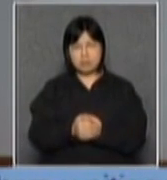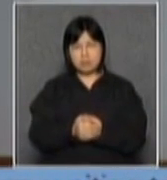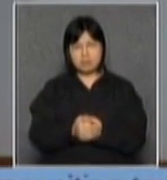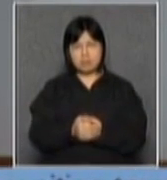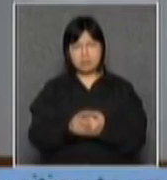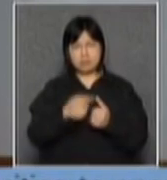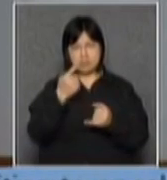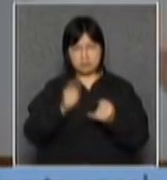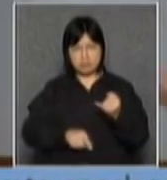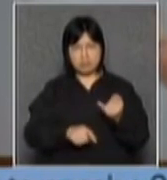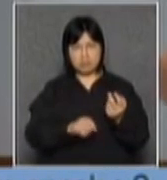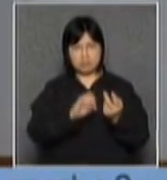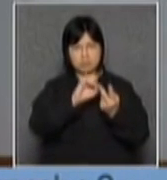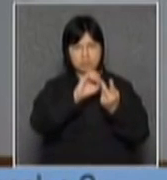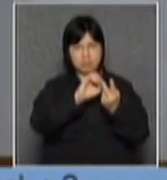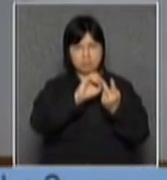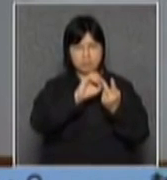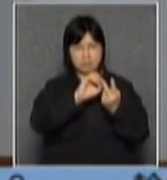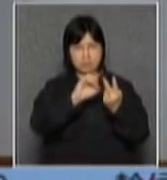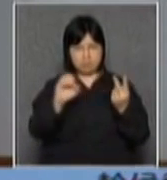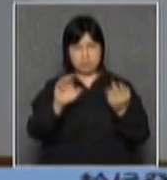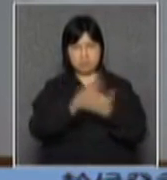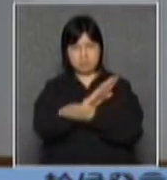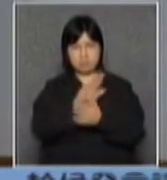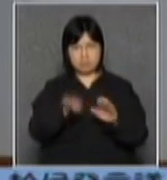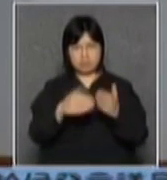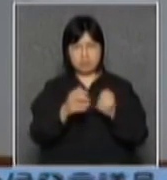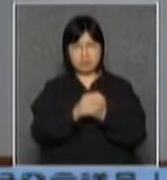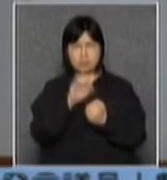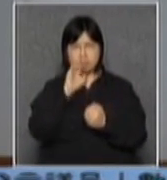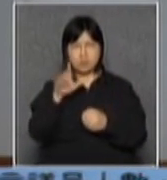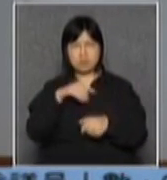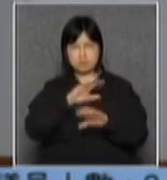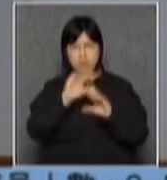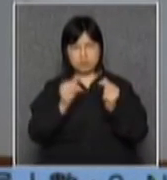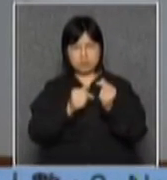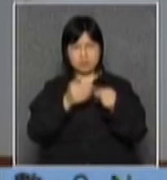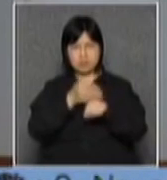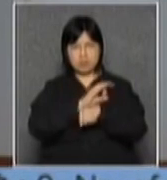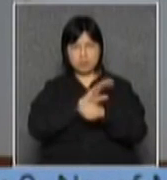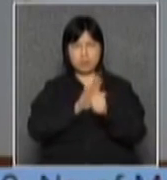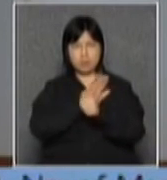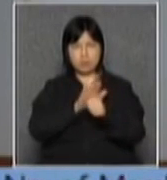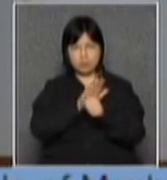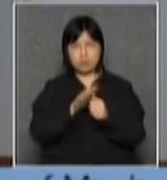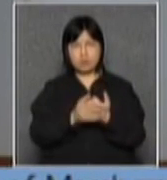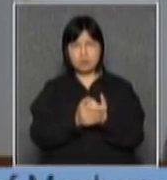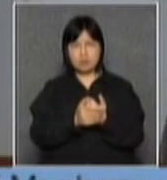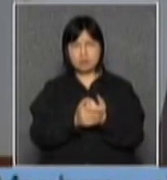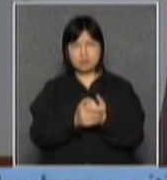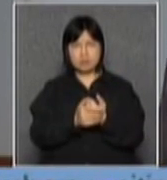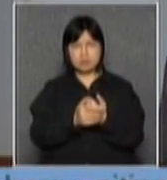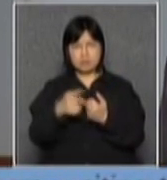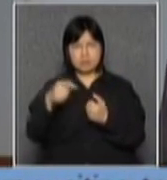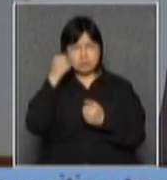頭到尾由2000年開始。已經話要做全面社會保障添，唔係淨係話呢個退